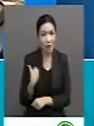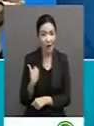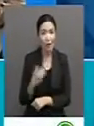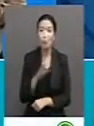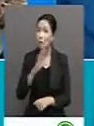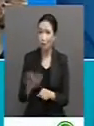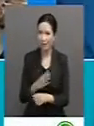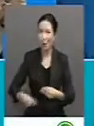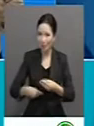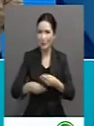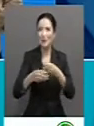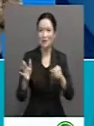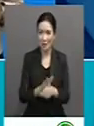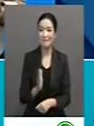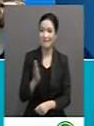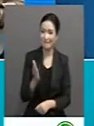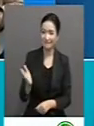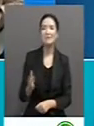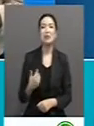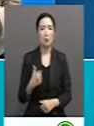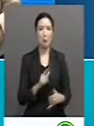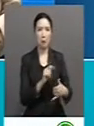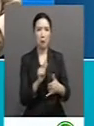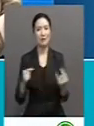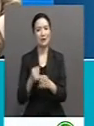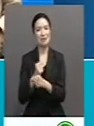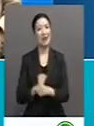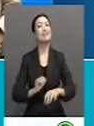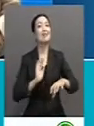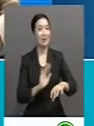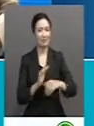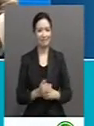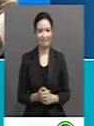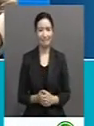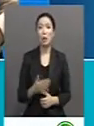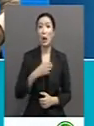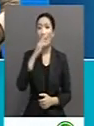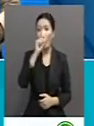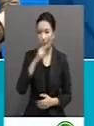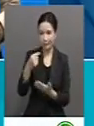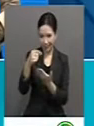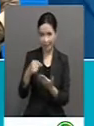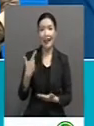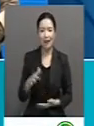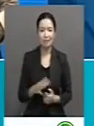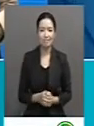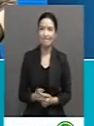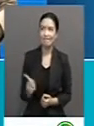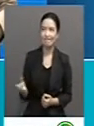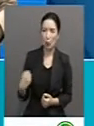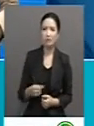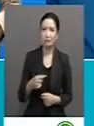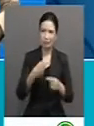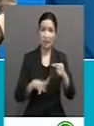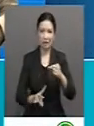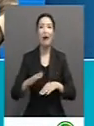ถ้ายังไม่มีไปเพิ่มเติมเผื่อทั้ง2ท่านนี่คือจะดาวรุ่งในที่ทำงานบ้างนะคะ ค่ะเมื่อสักครู่นี่ลองเช็คลิสต์ตามแล้วนะคะคุณอัชวินบอกว่าเกิน7ข้อ